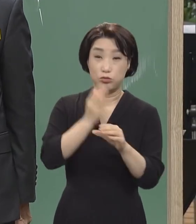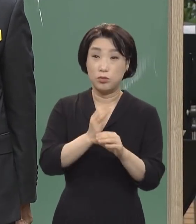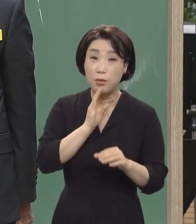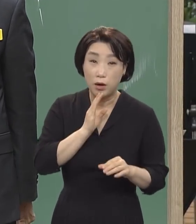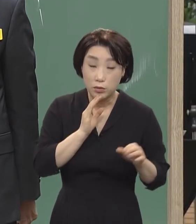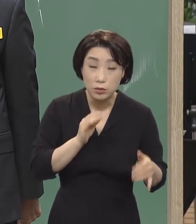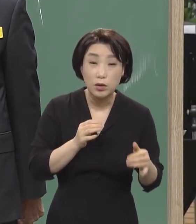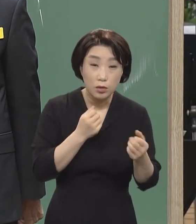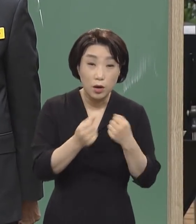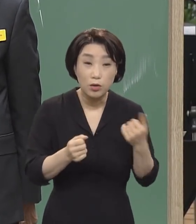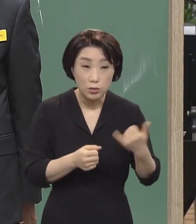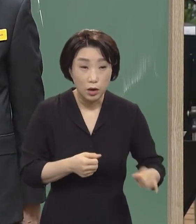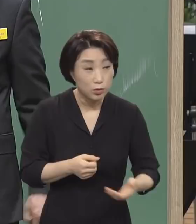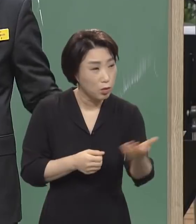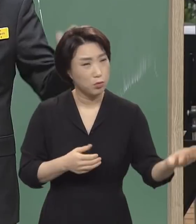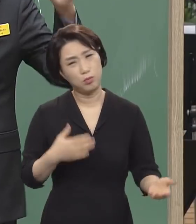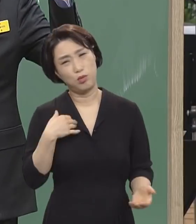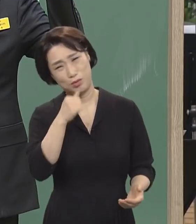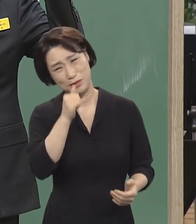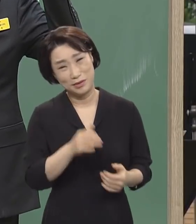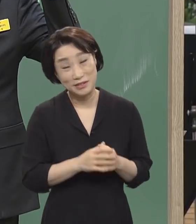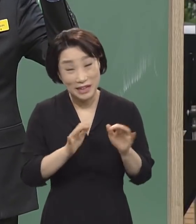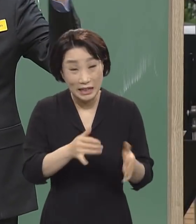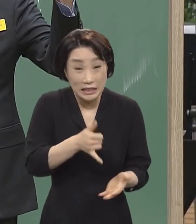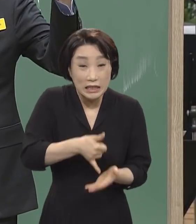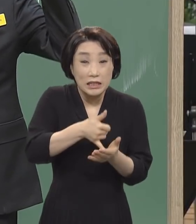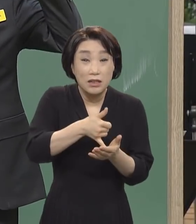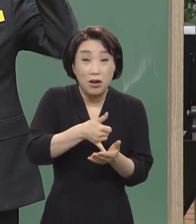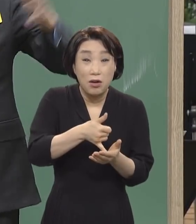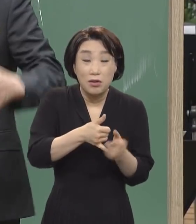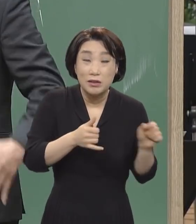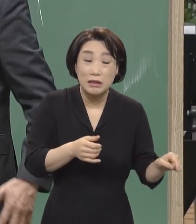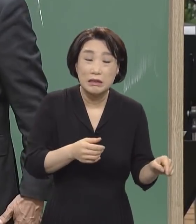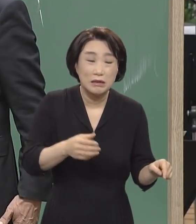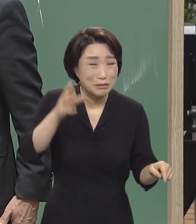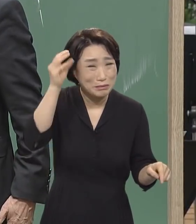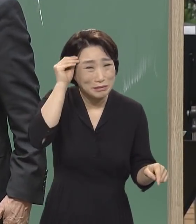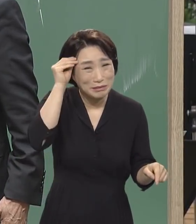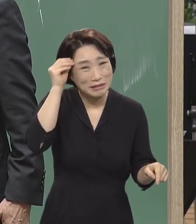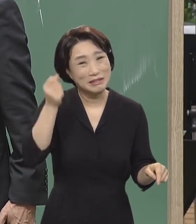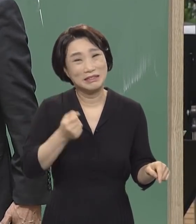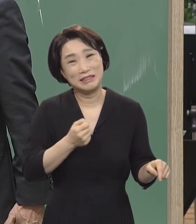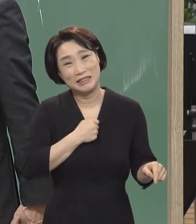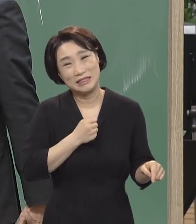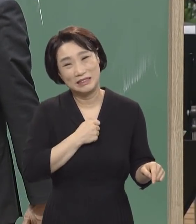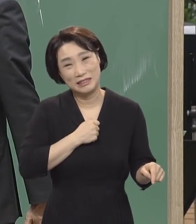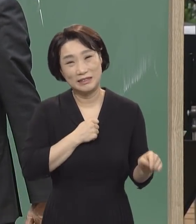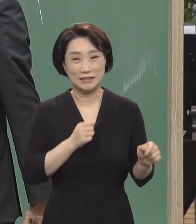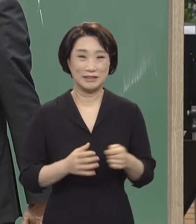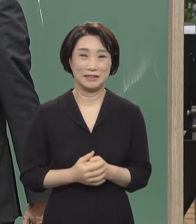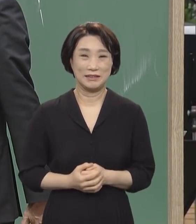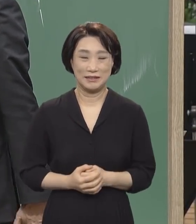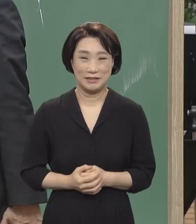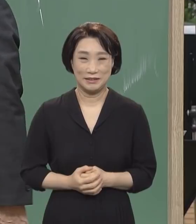몰라. 몰라. 인격을 가진 인간으로서 어찌 이렇게 부식할 수가 있느냐? 말이야. 도대체.